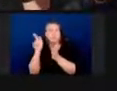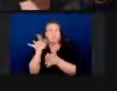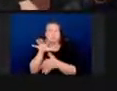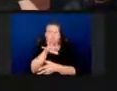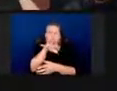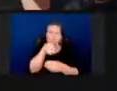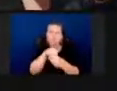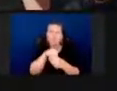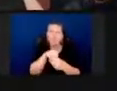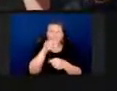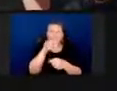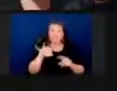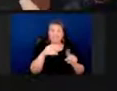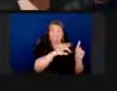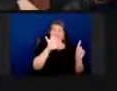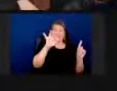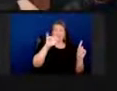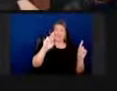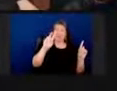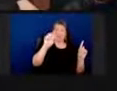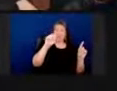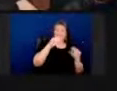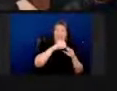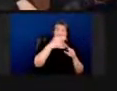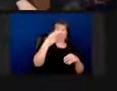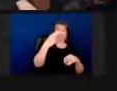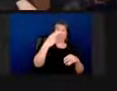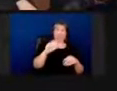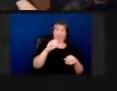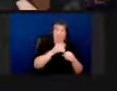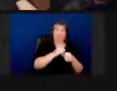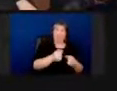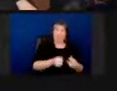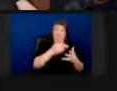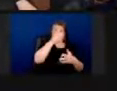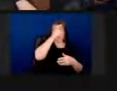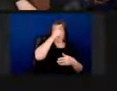kuhusu yale ambayo akijihusisha nayo.